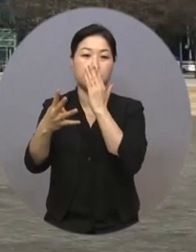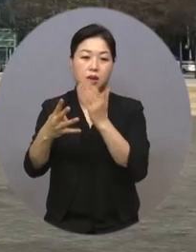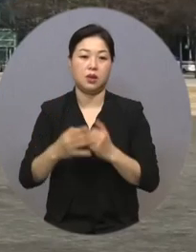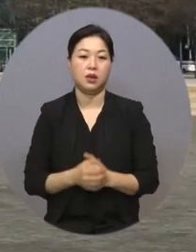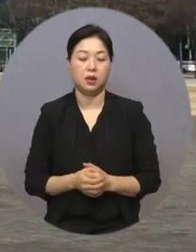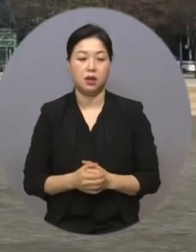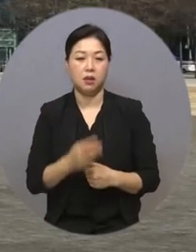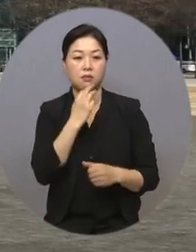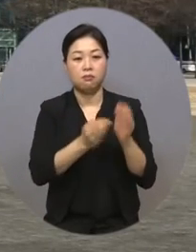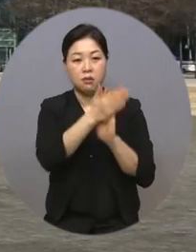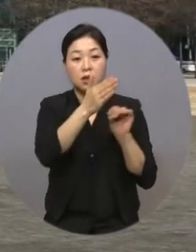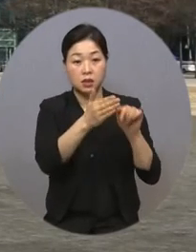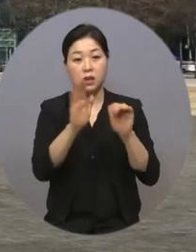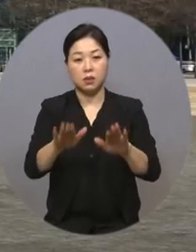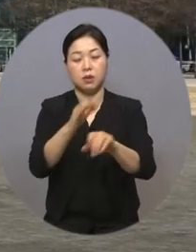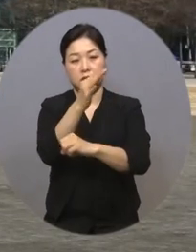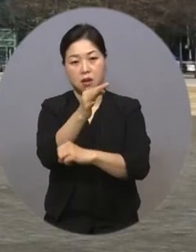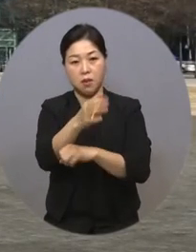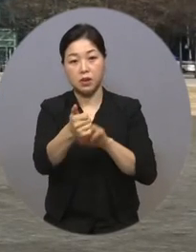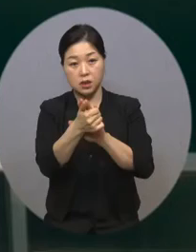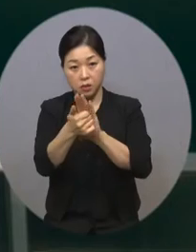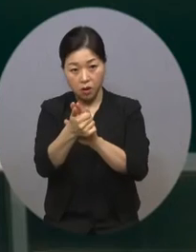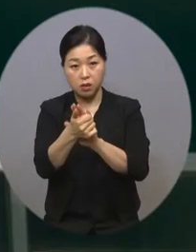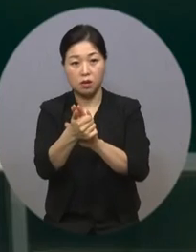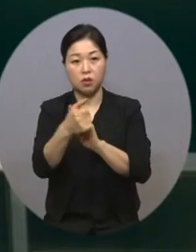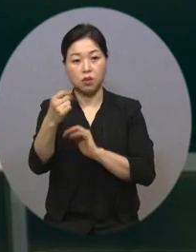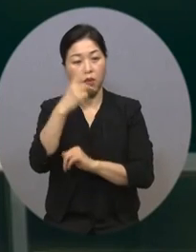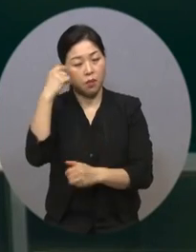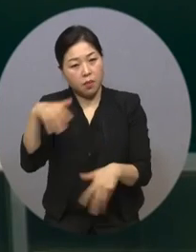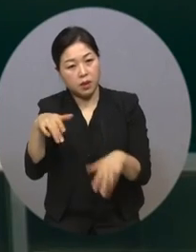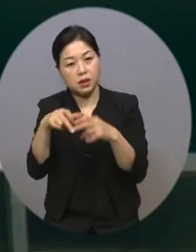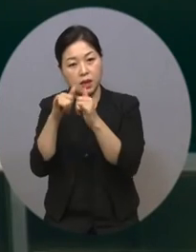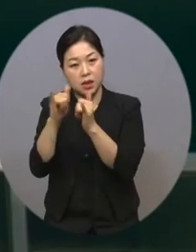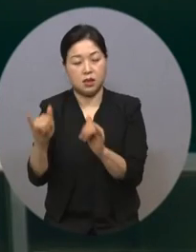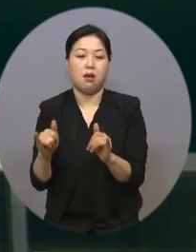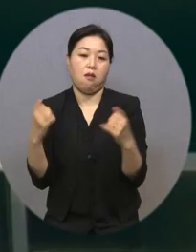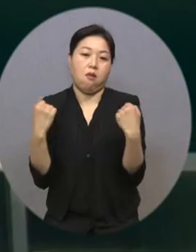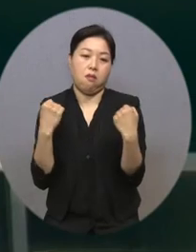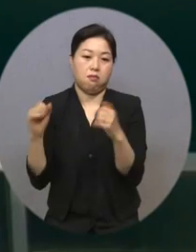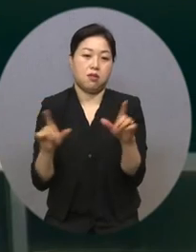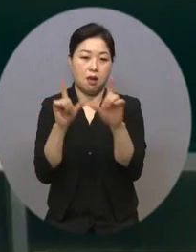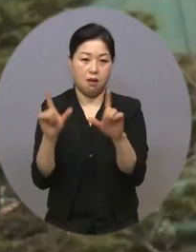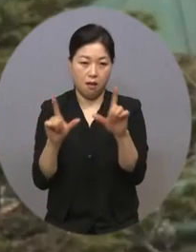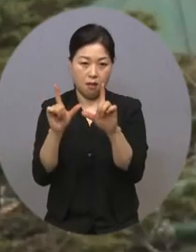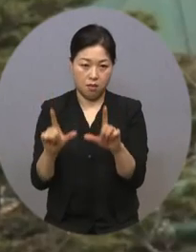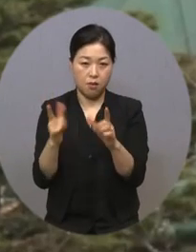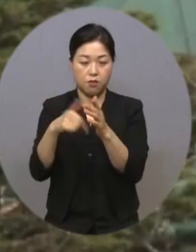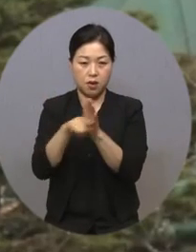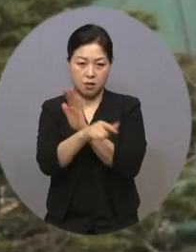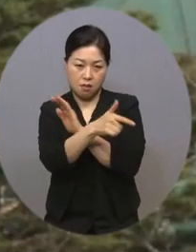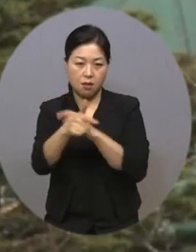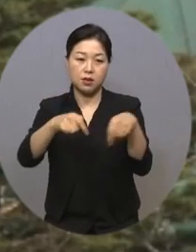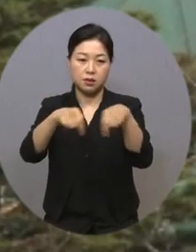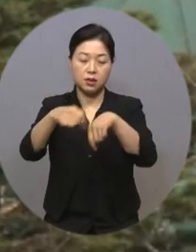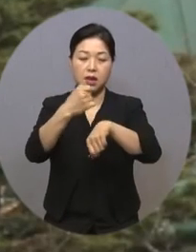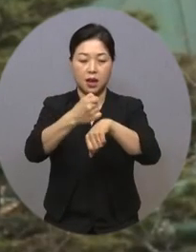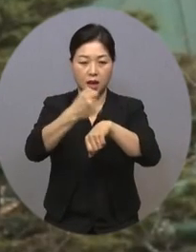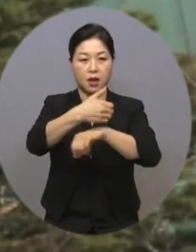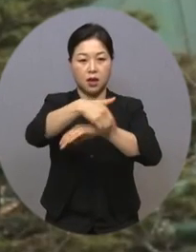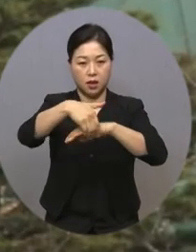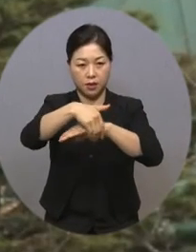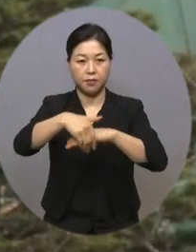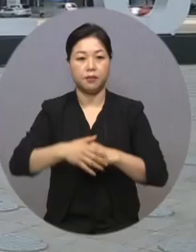한편 서울시는 이번 구입비 지연과 함께 배변 장애인의 건강한 삶을 위한 다양한 정책을 펼칠